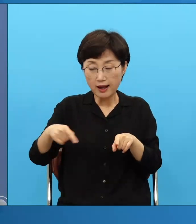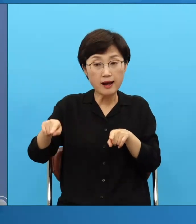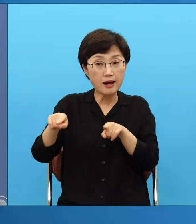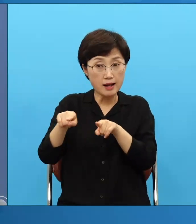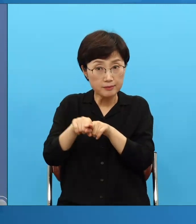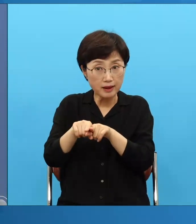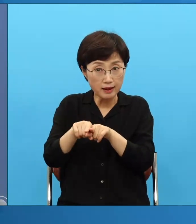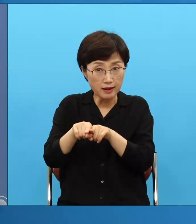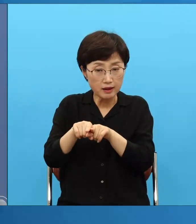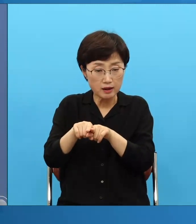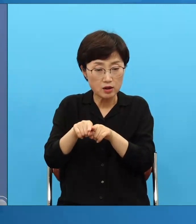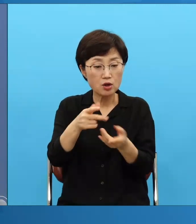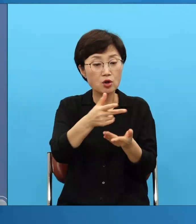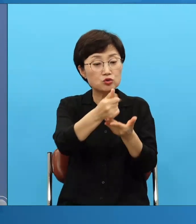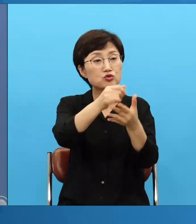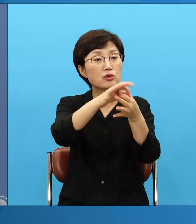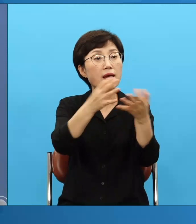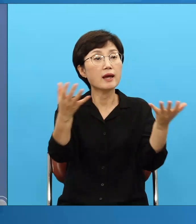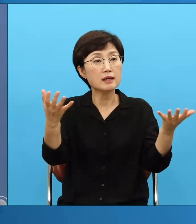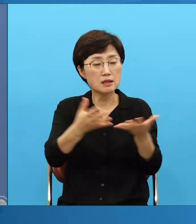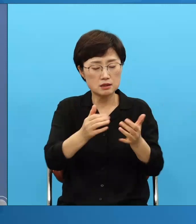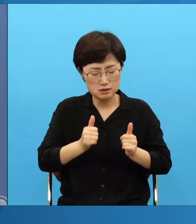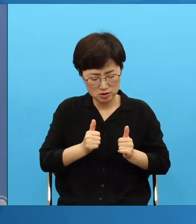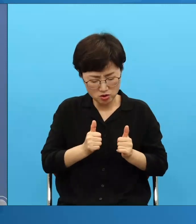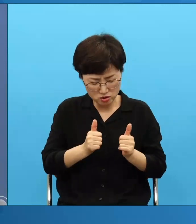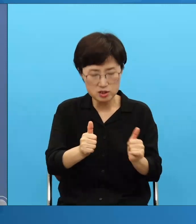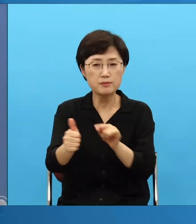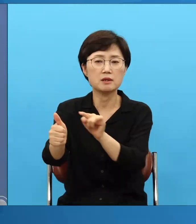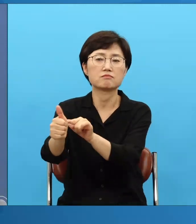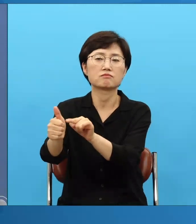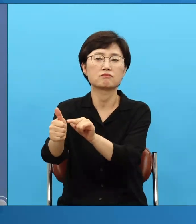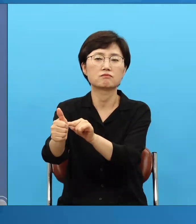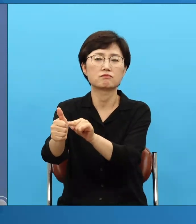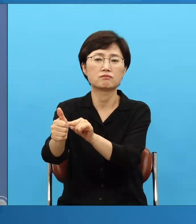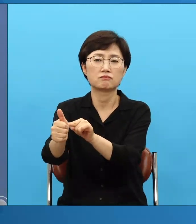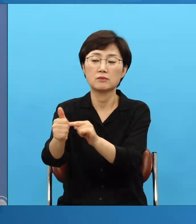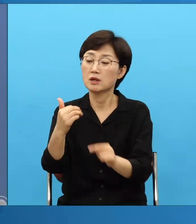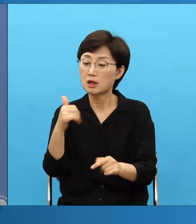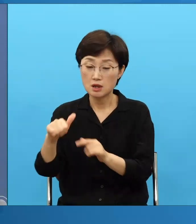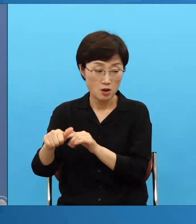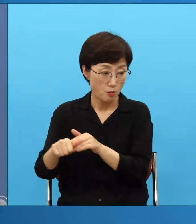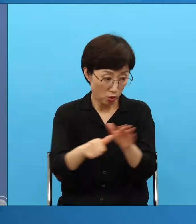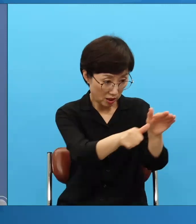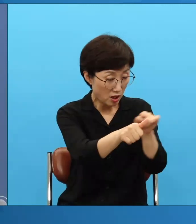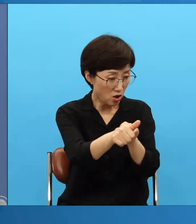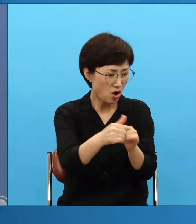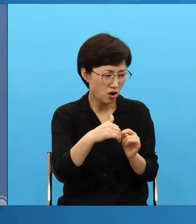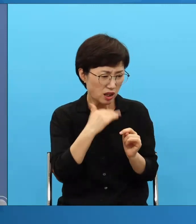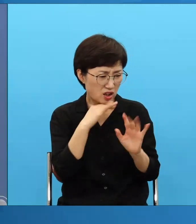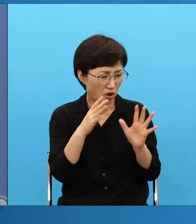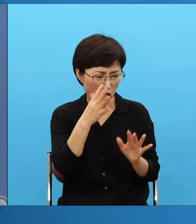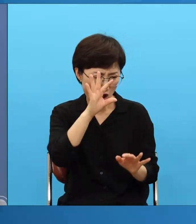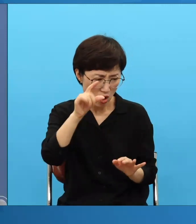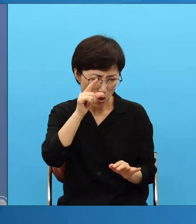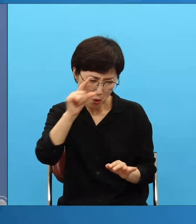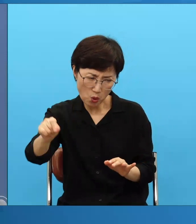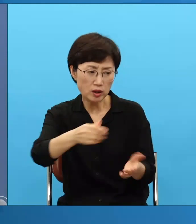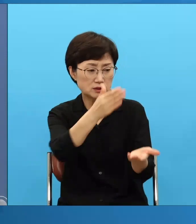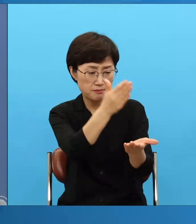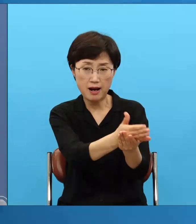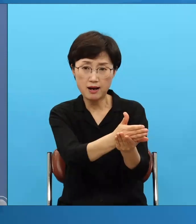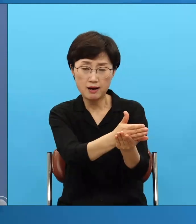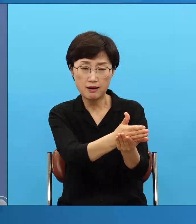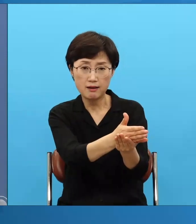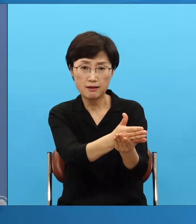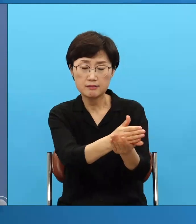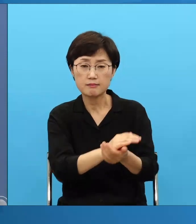he is carrying on the works of the Lord just as I 이 am. 디모데를 보니까 나이 어리다고 멸시하지 마라. And so just because 그 he's very 얘기는 young, 거예요. do not go and oversee